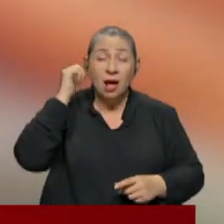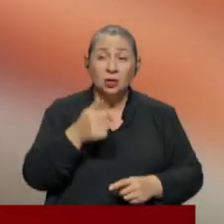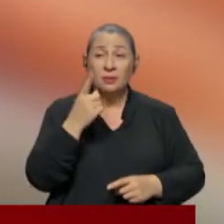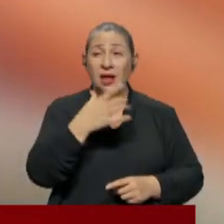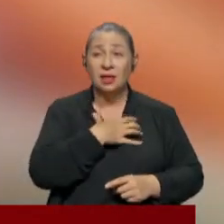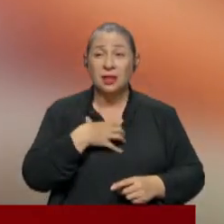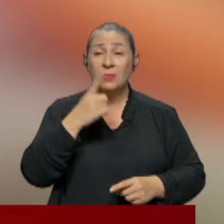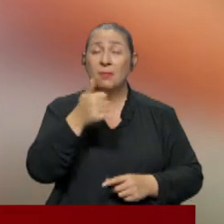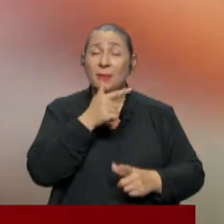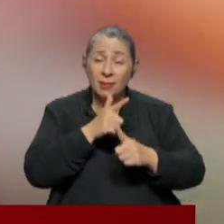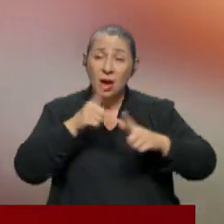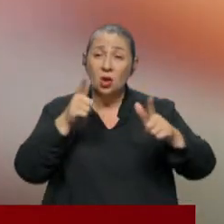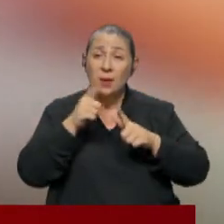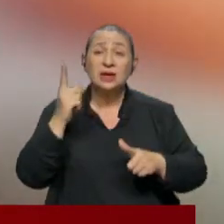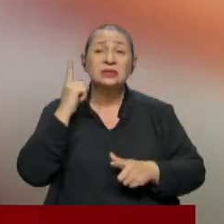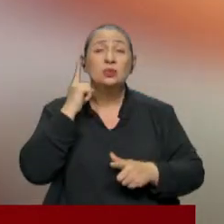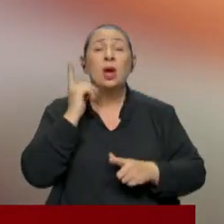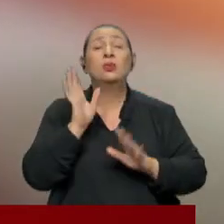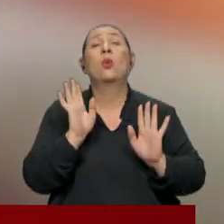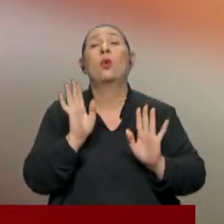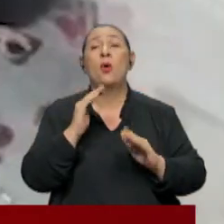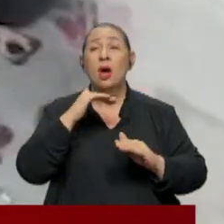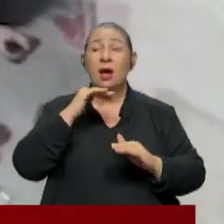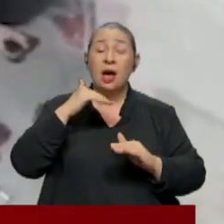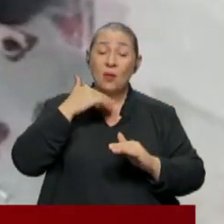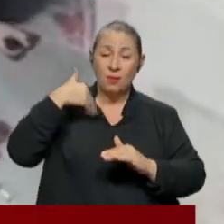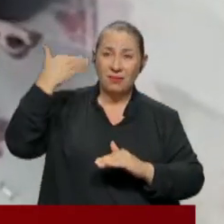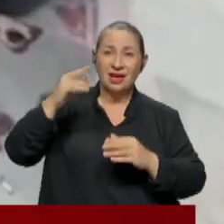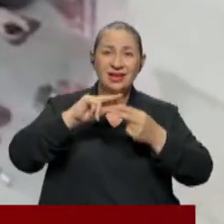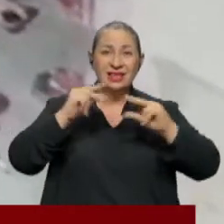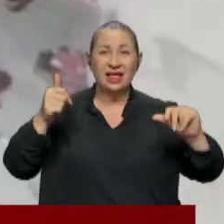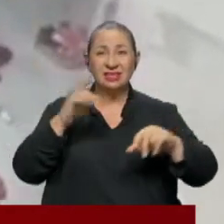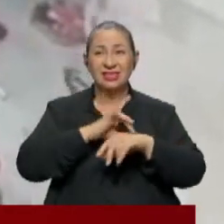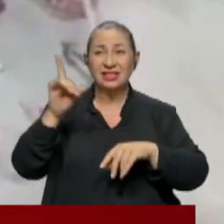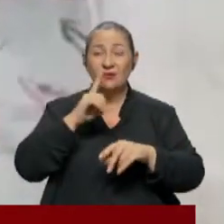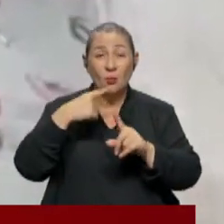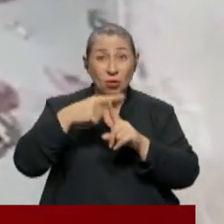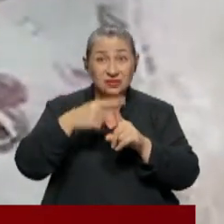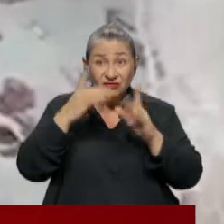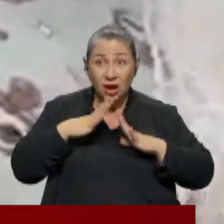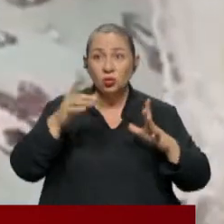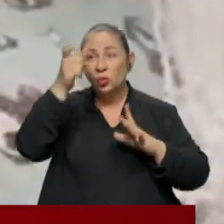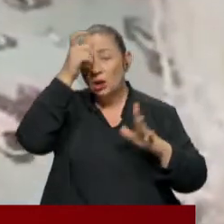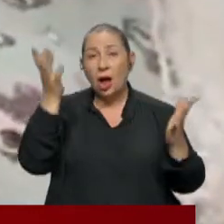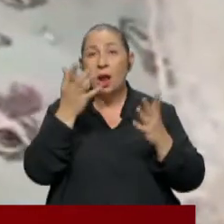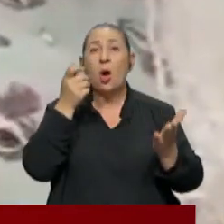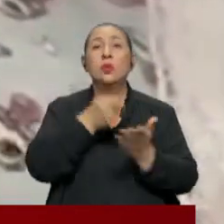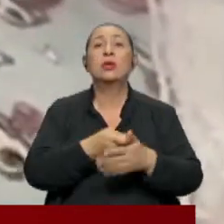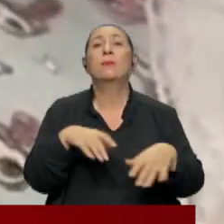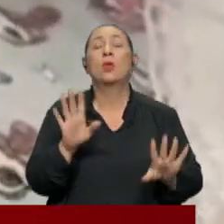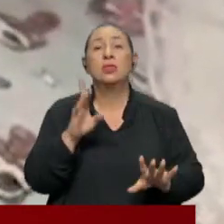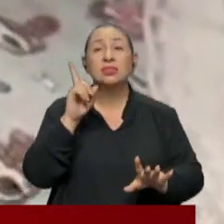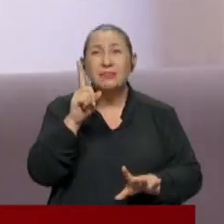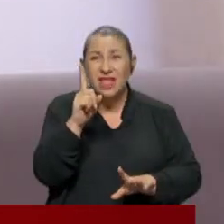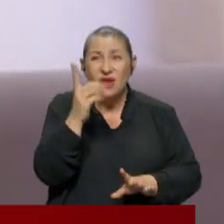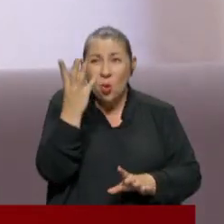anne bir baba haykırıyor ama seslerini duyan yok. Yurt dışında uygulanan gen tedavisi olumlu örneklere rağmen Türkiye'de hala karşılanmıyor. Tek